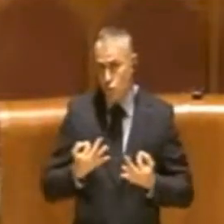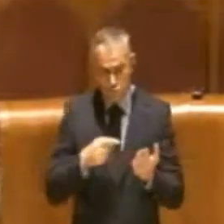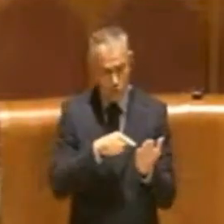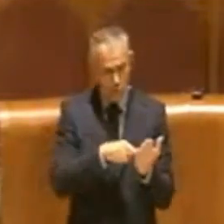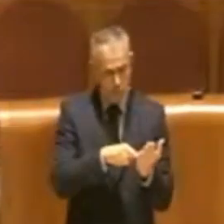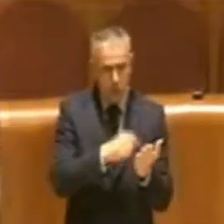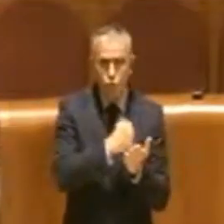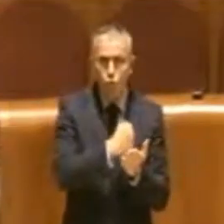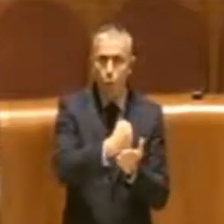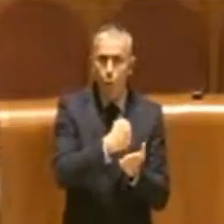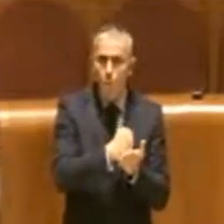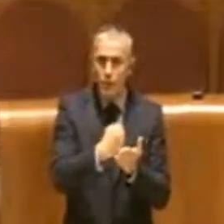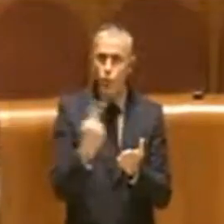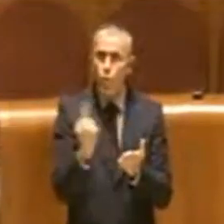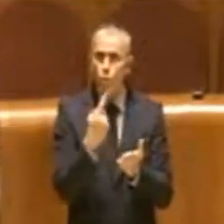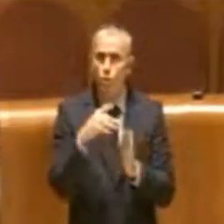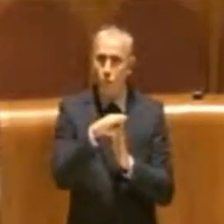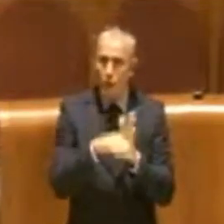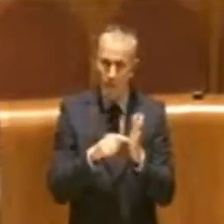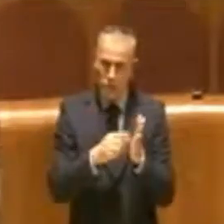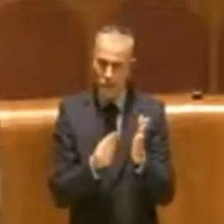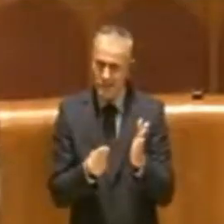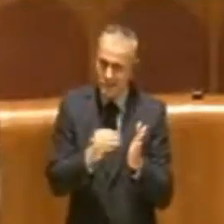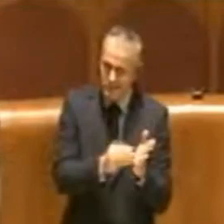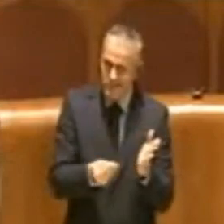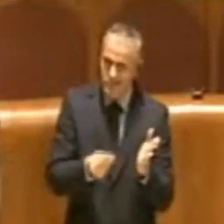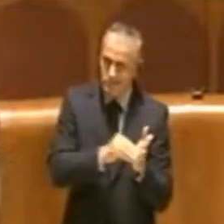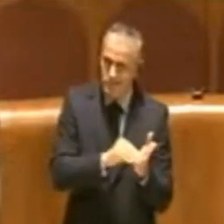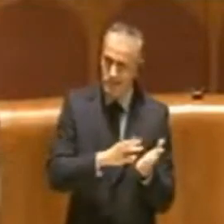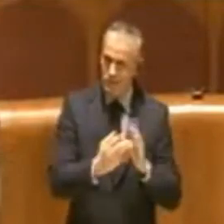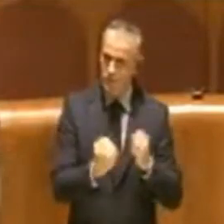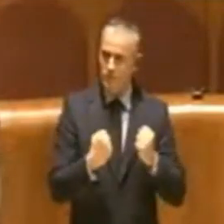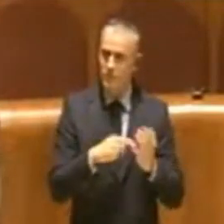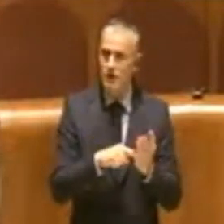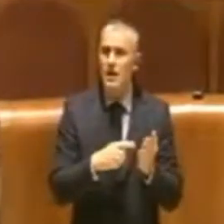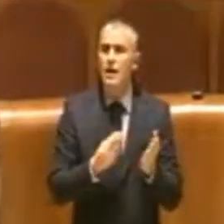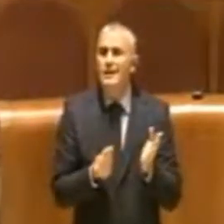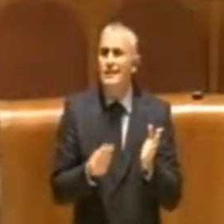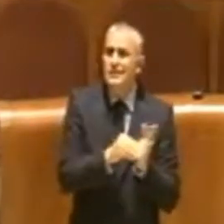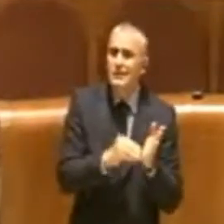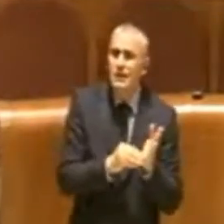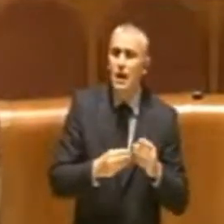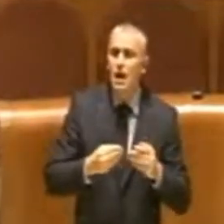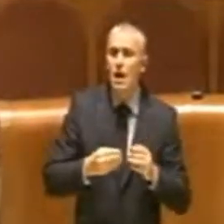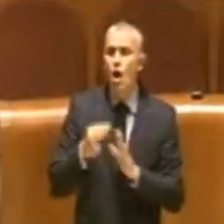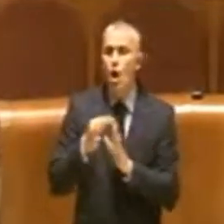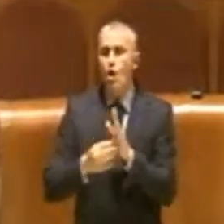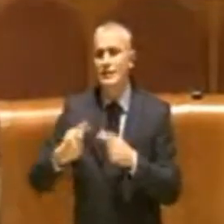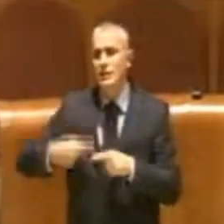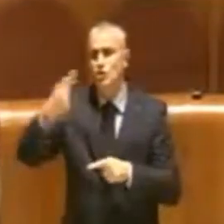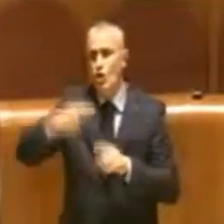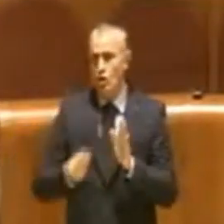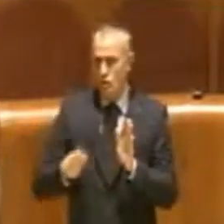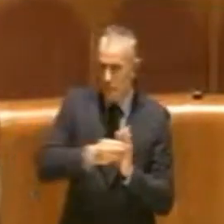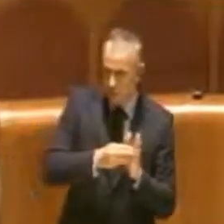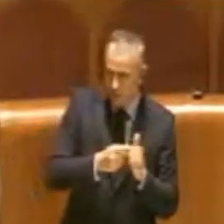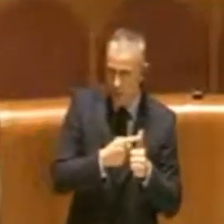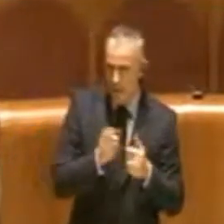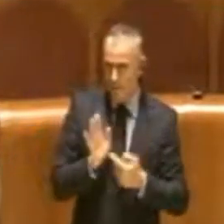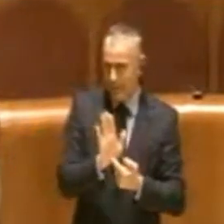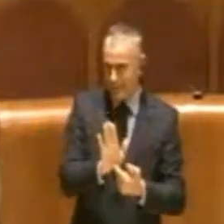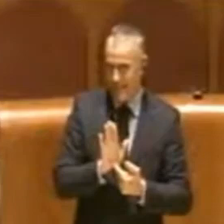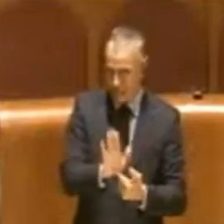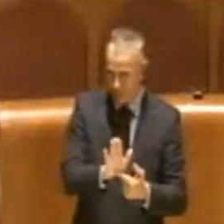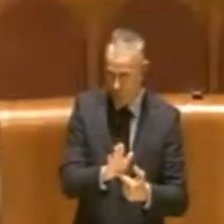rafforzare il documento unico di programmazione sia attraverso l'inserimento di alcuni ordini del giorno, la presentazione di alcuni ordini